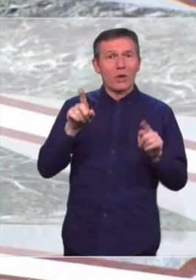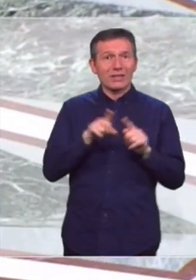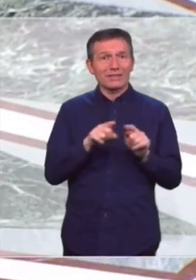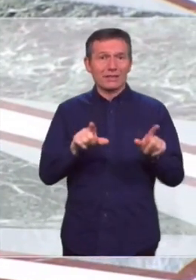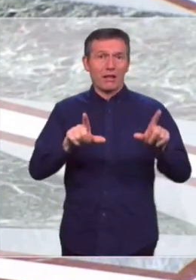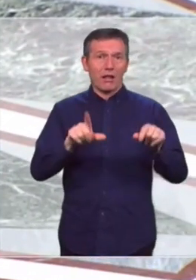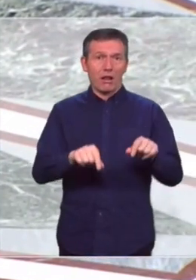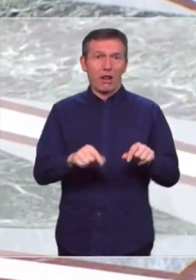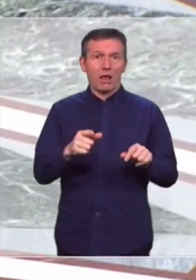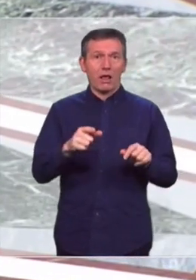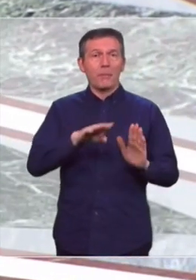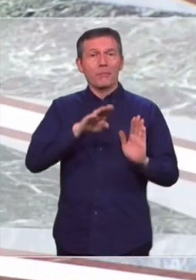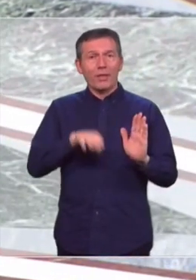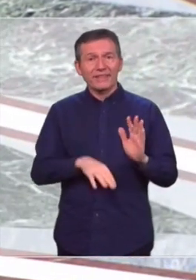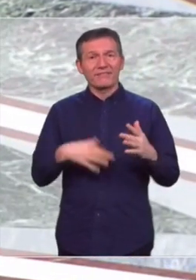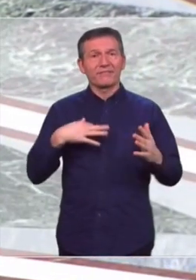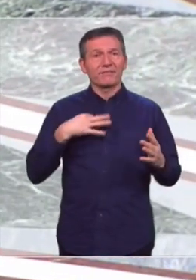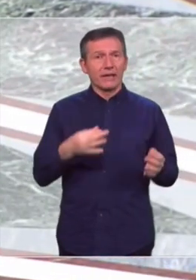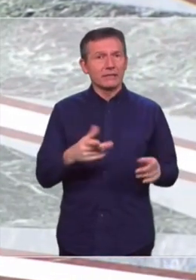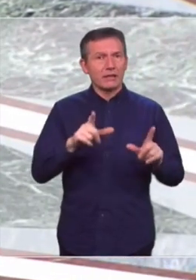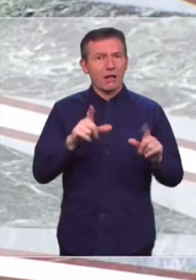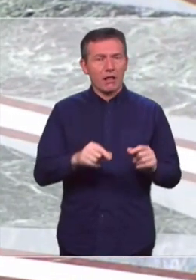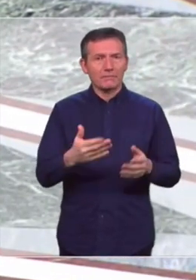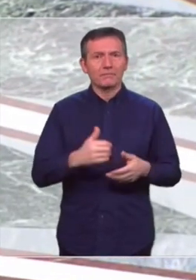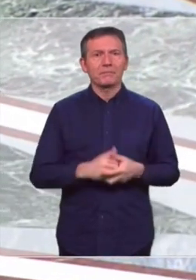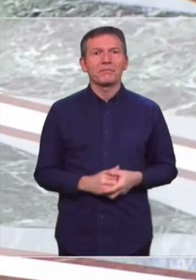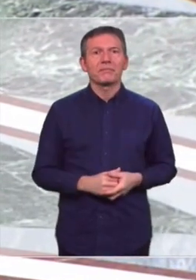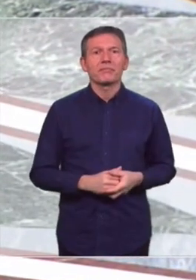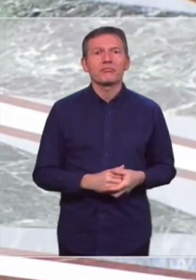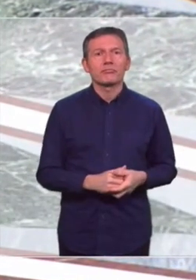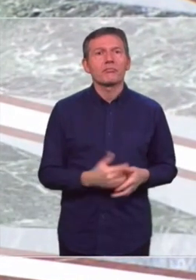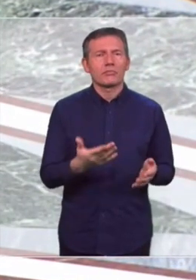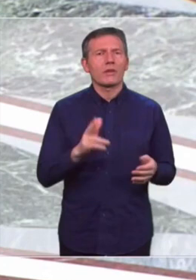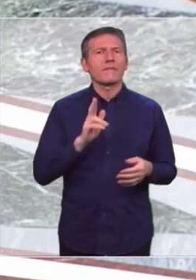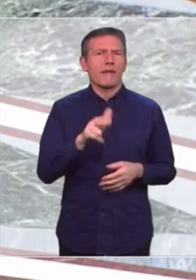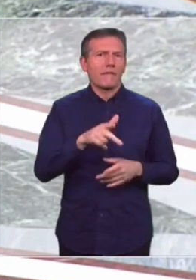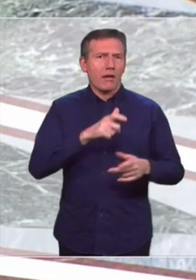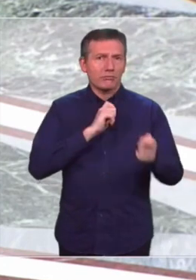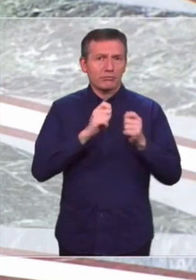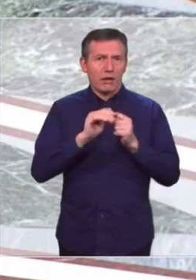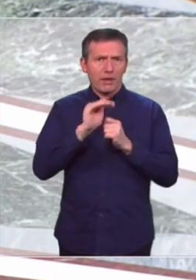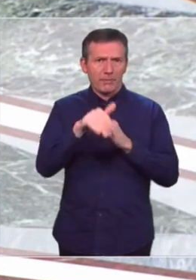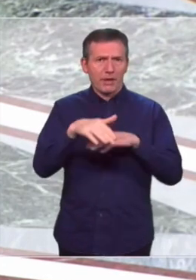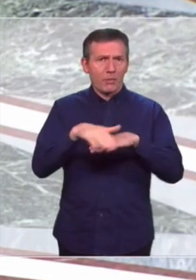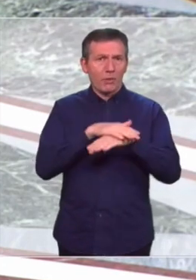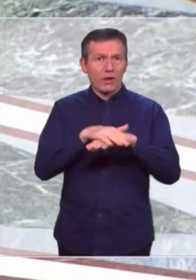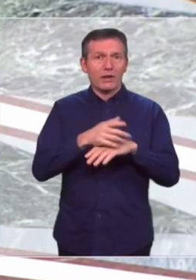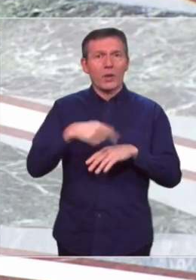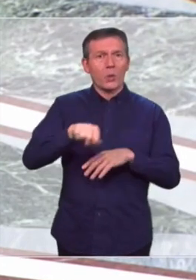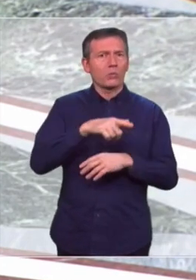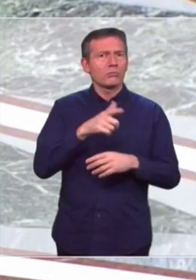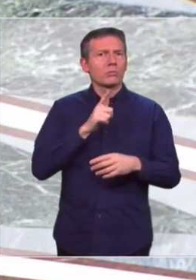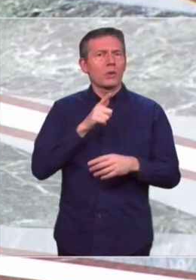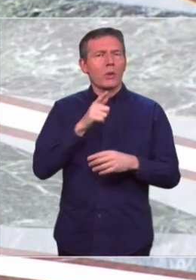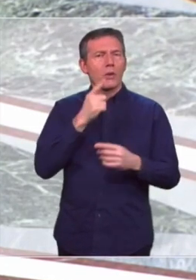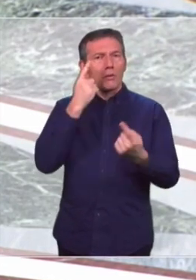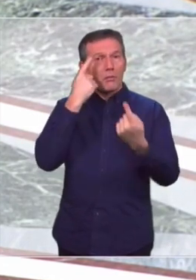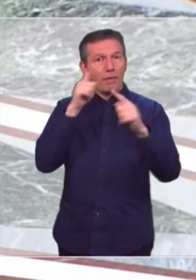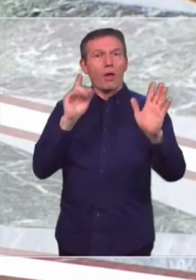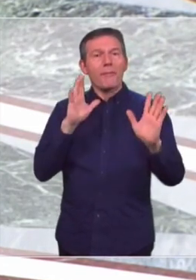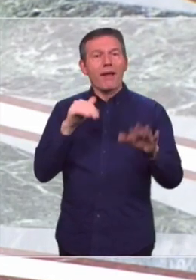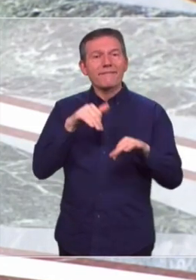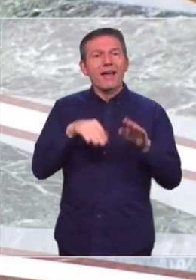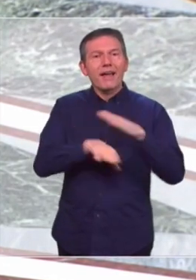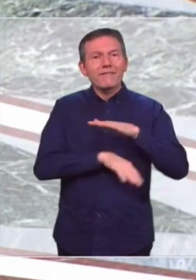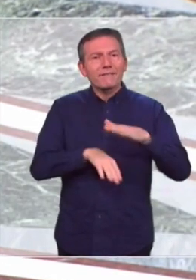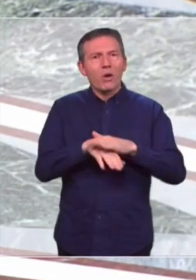présence ici de son petit-fils. Je pense que sur le fond, nous allons parler juste après politique, où nous ne serons plus d'accord, mais sur le fond, nous ne